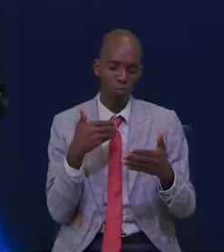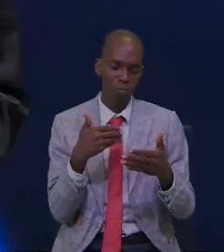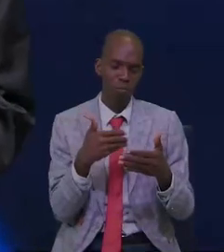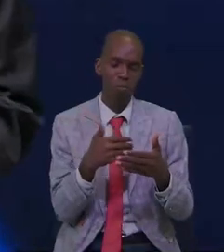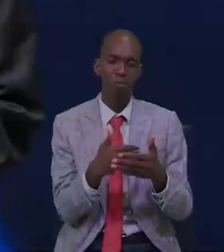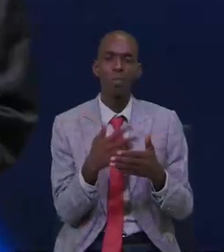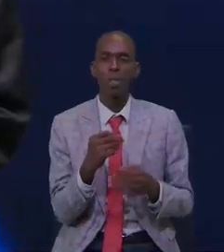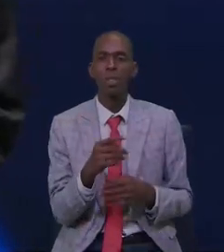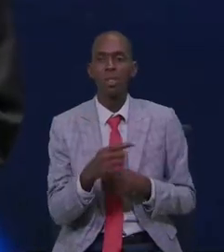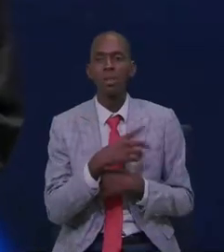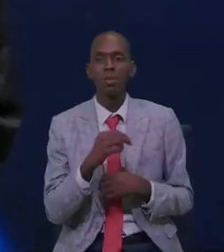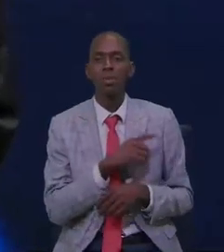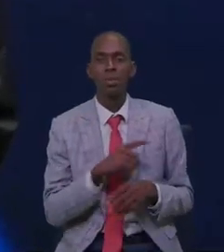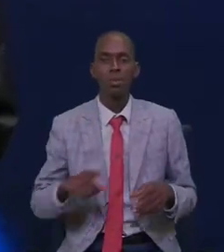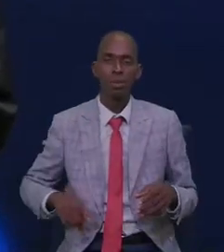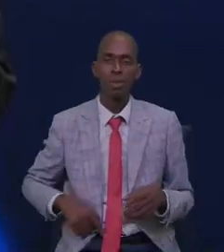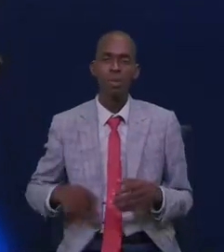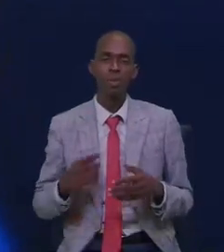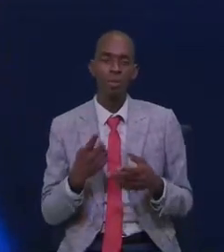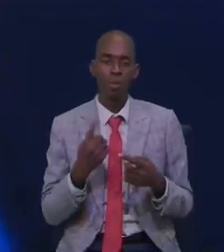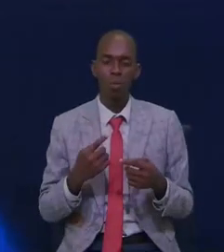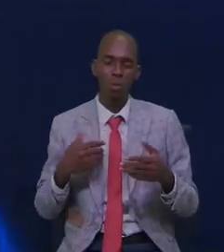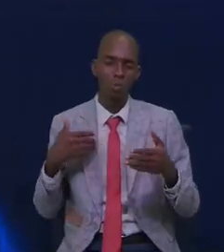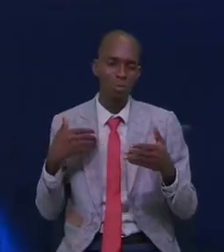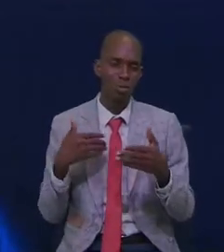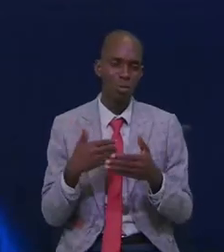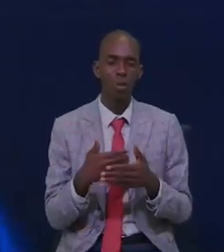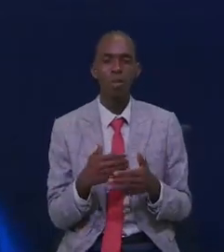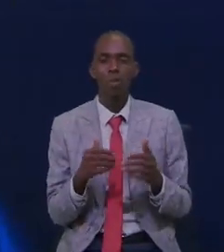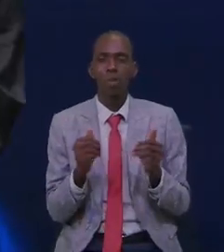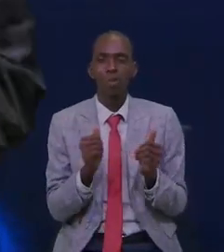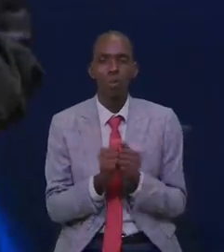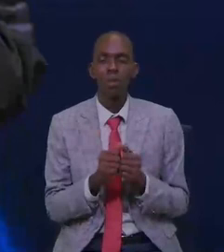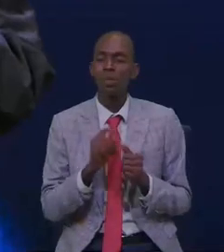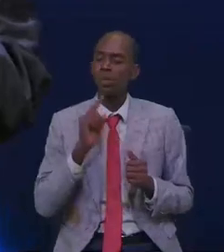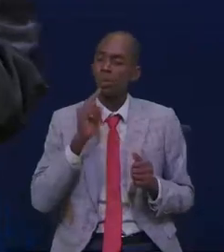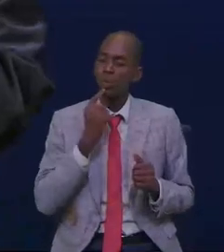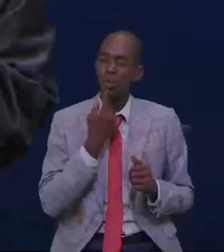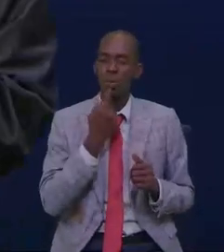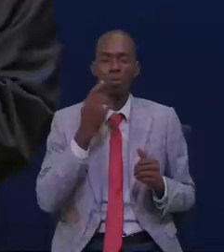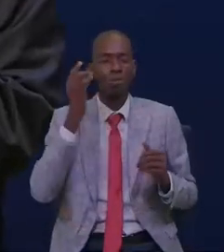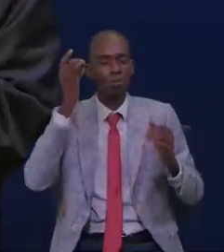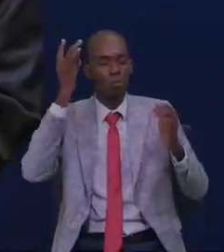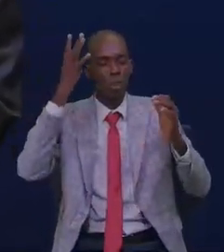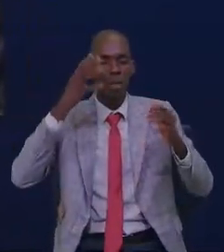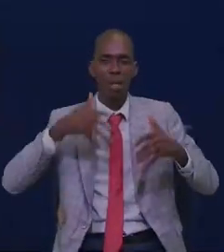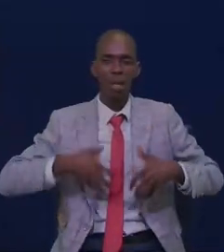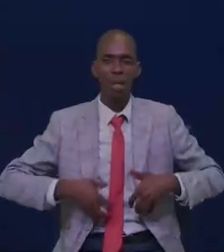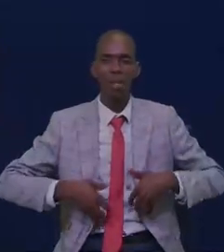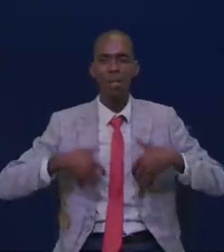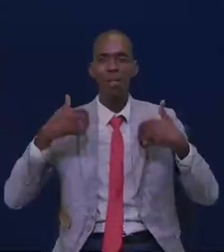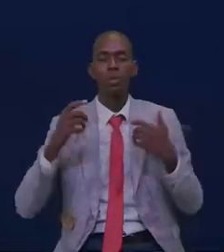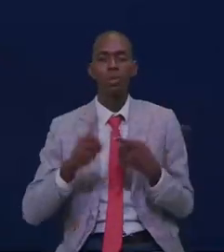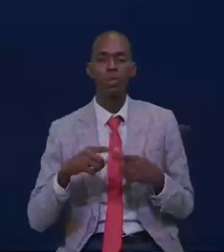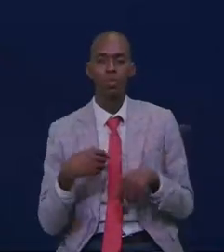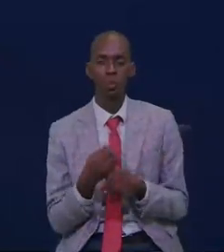Le jour de l'Éternel arrive. Jour cruel, jour de colère et d'ardente fureur, qui réduira